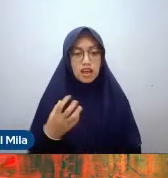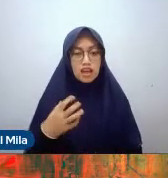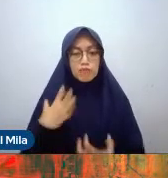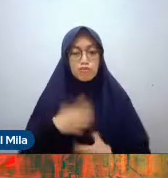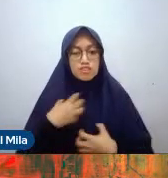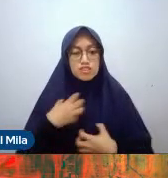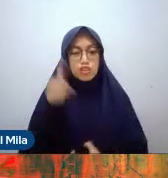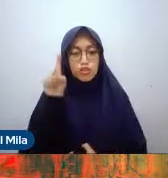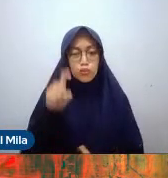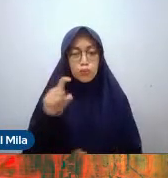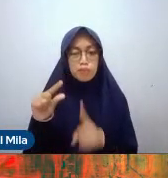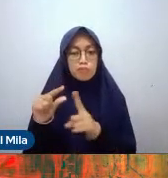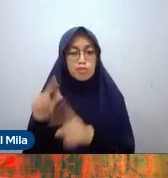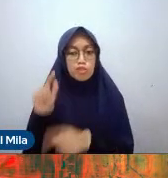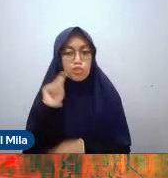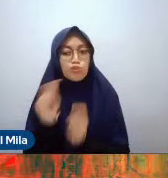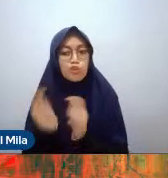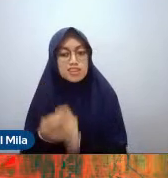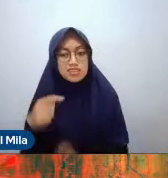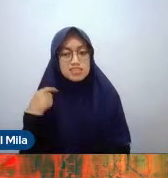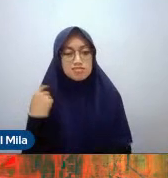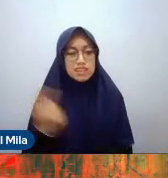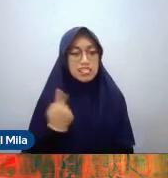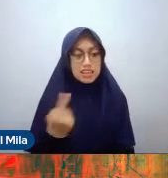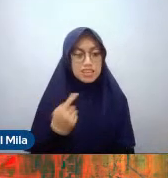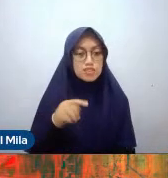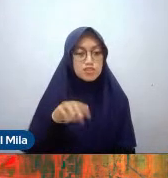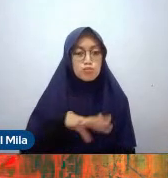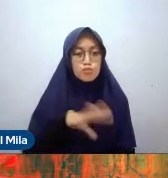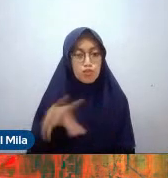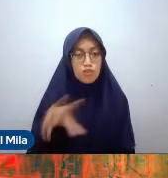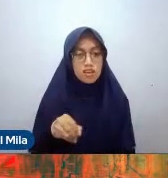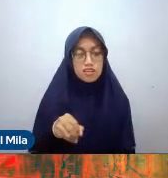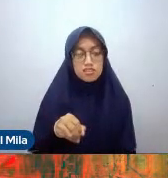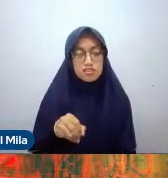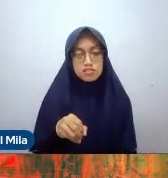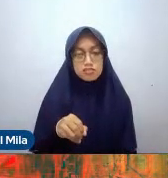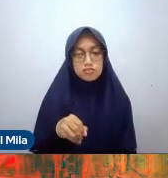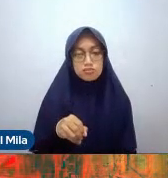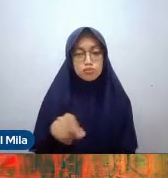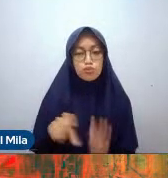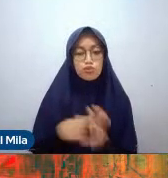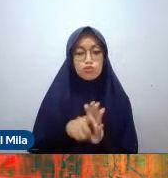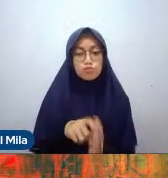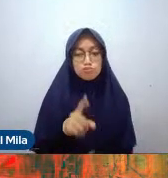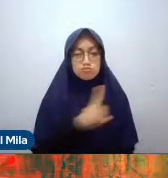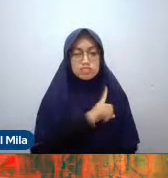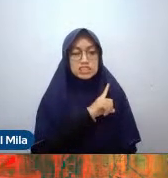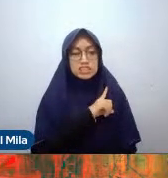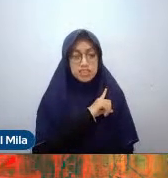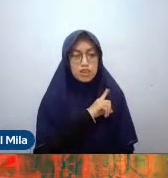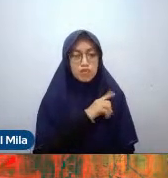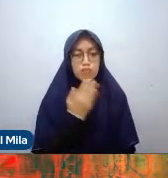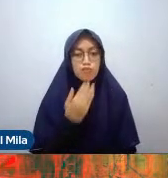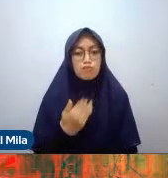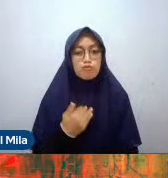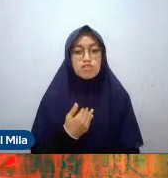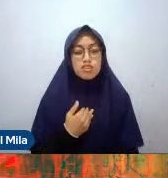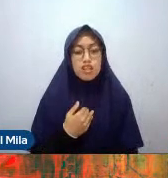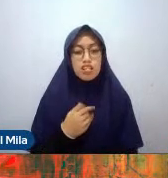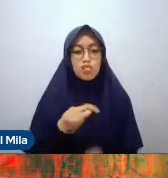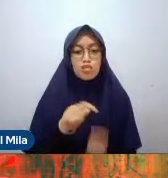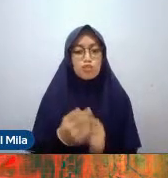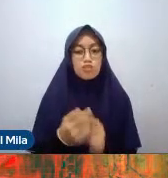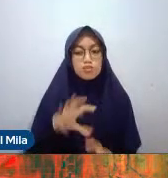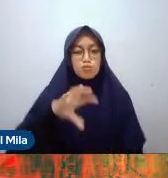seumur hidup, ya. Jadi bukan PR kita sekarang. Kita sebagai pribadi pun punya PR untuk mengelola emosi. Nah, dengan